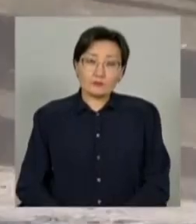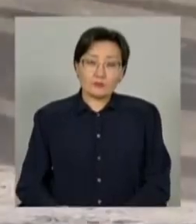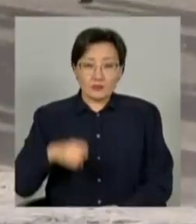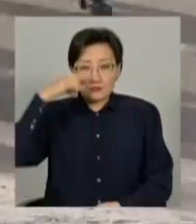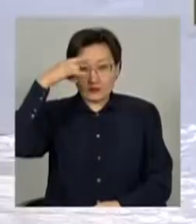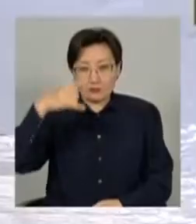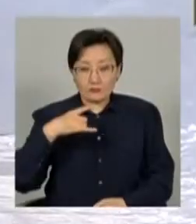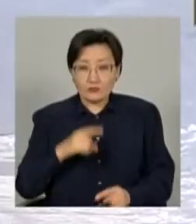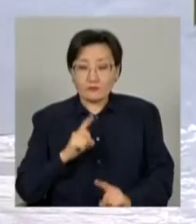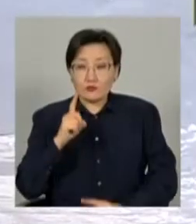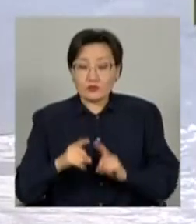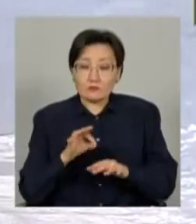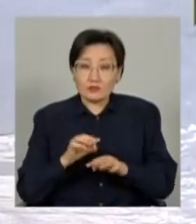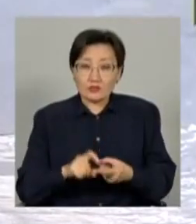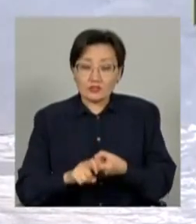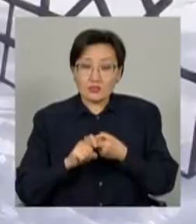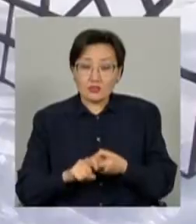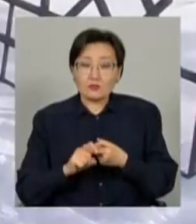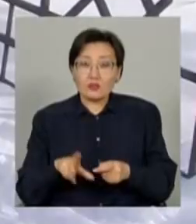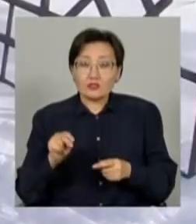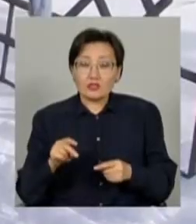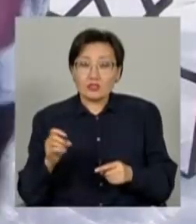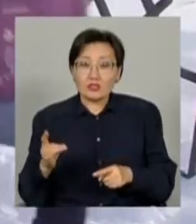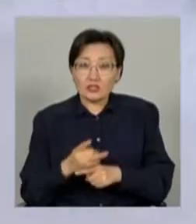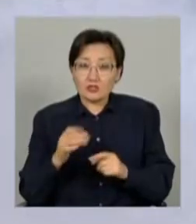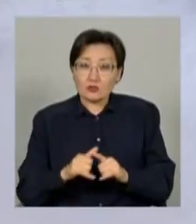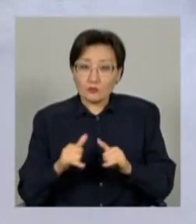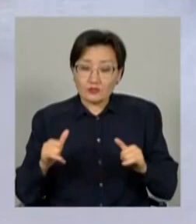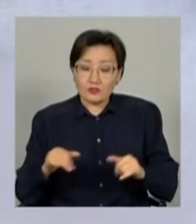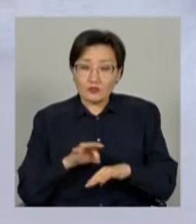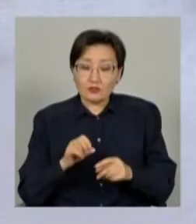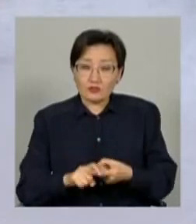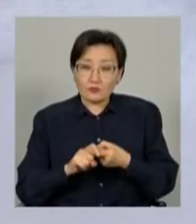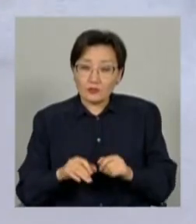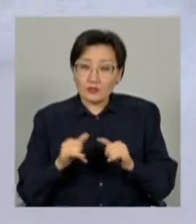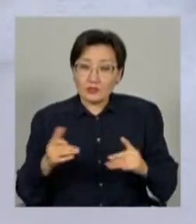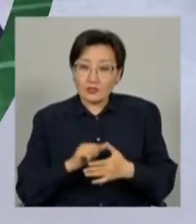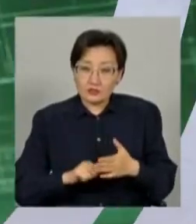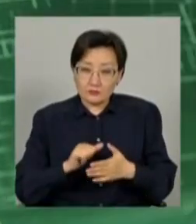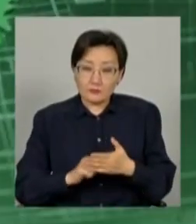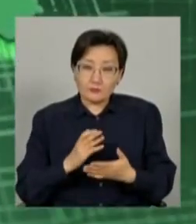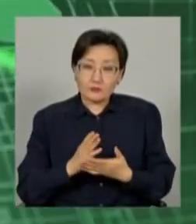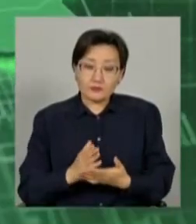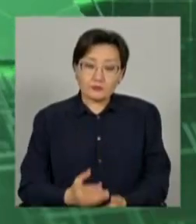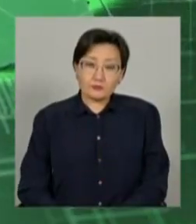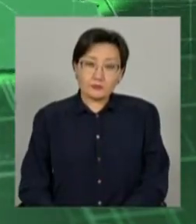Елімізде бір тәулікте коронавирус жұқтырғандар саны 2 есеге артты. Дерттің дендеуіне не себеп?